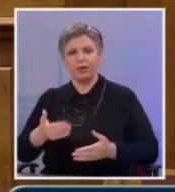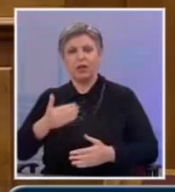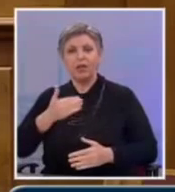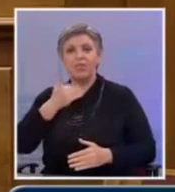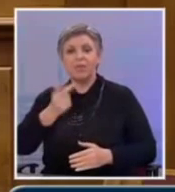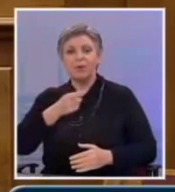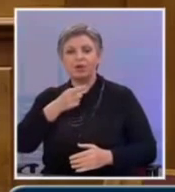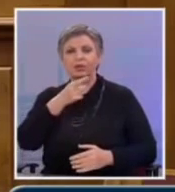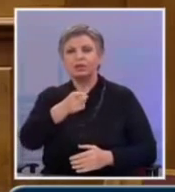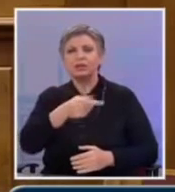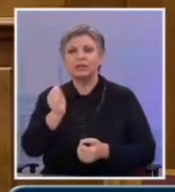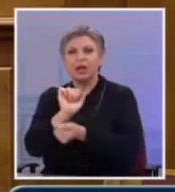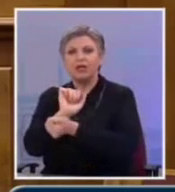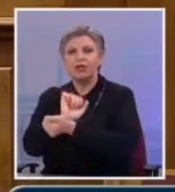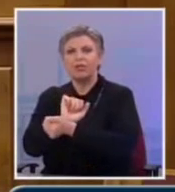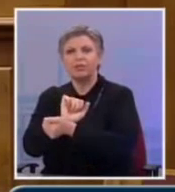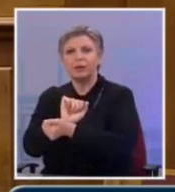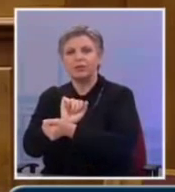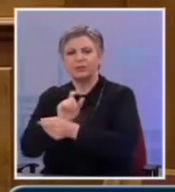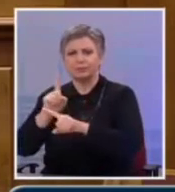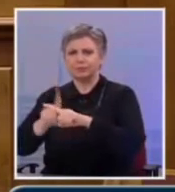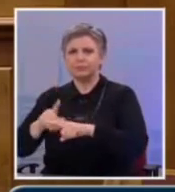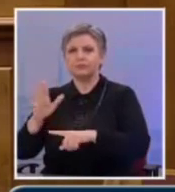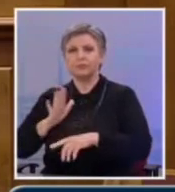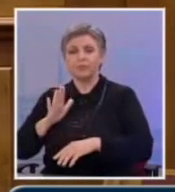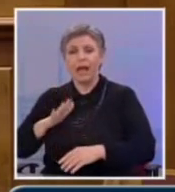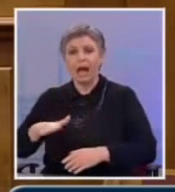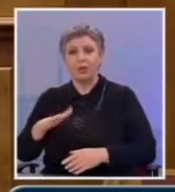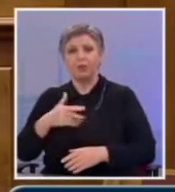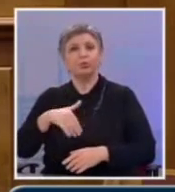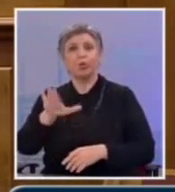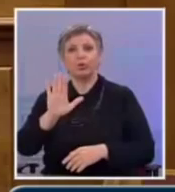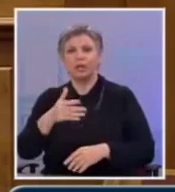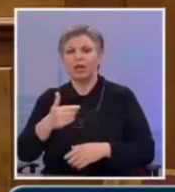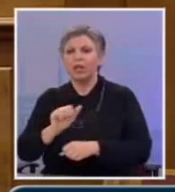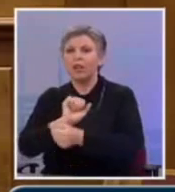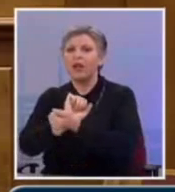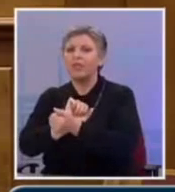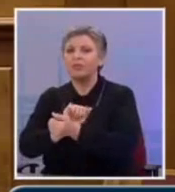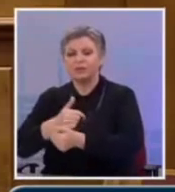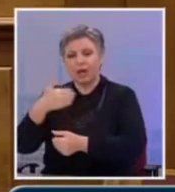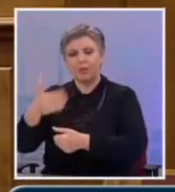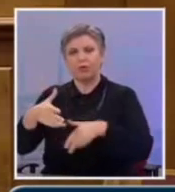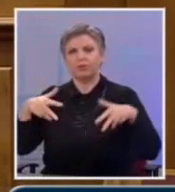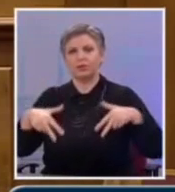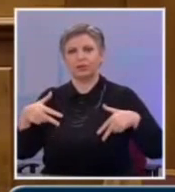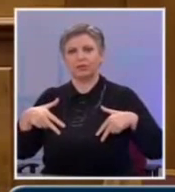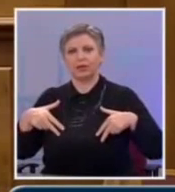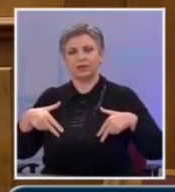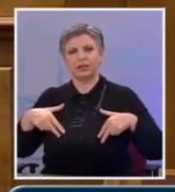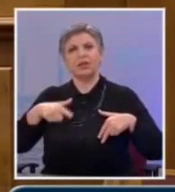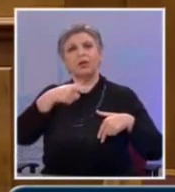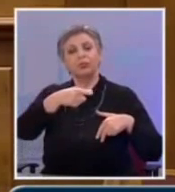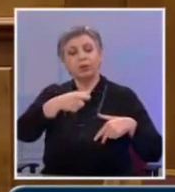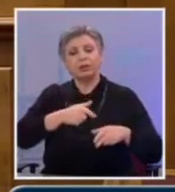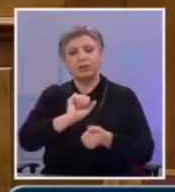δεσμεύσετε το λαό και τη χώρα και κυρίως να δεσμεύσετε την επόμενη κυβέρνηση με τελεσμένα και αποφάσεις